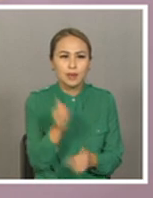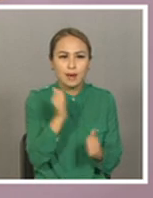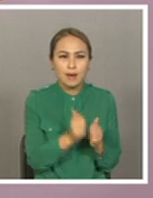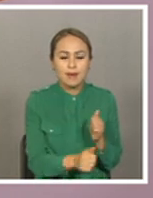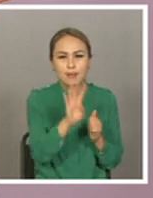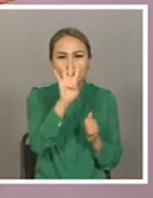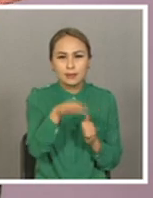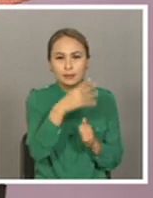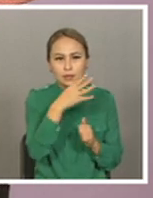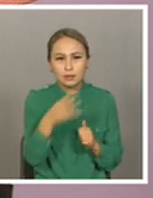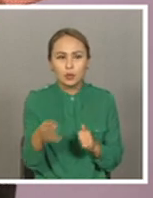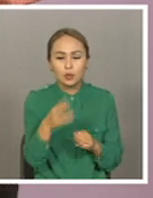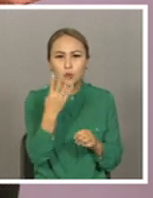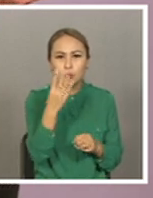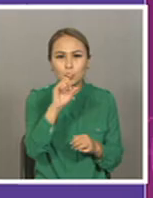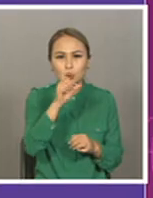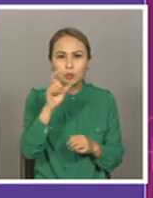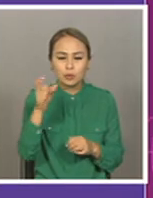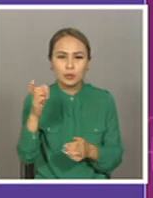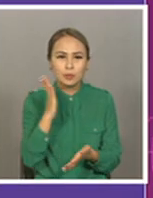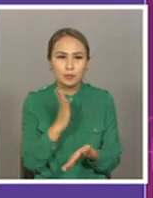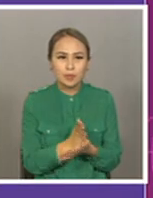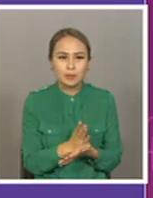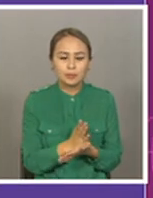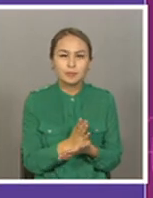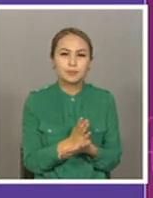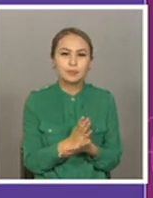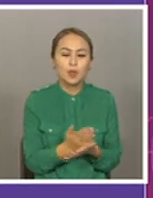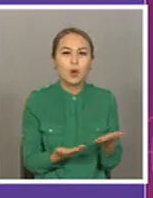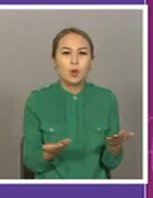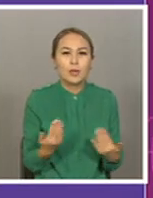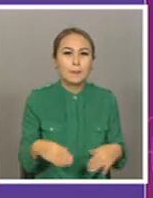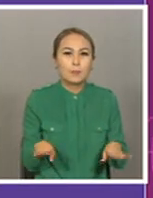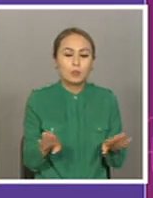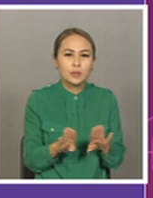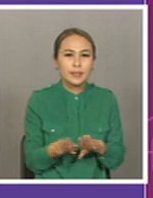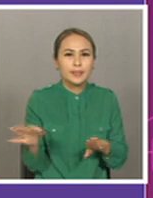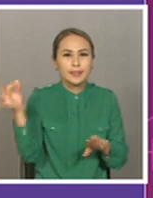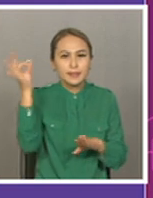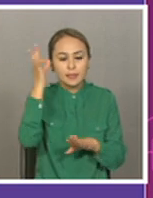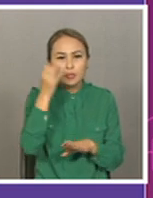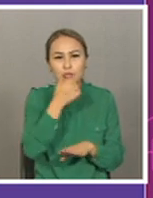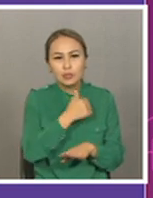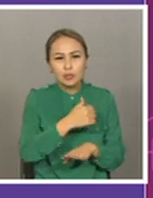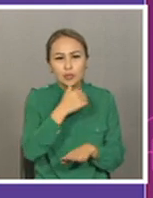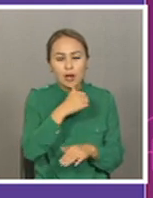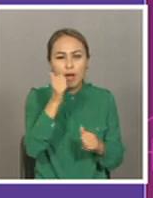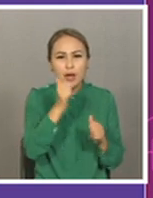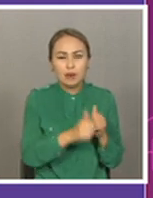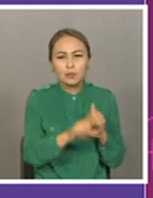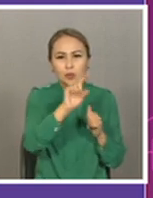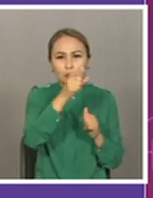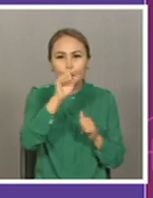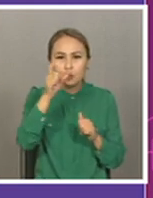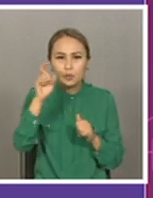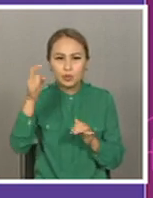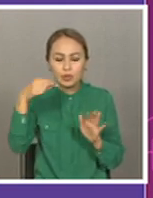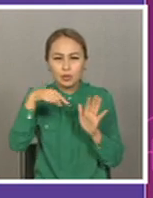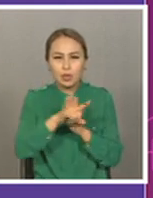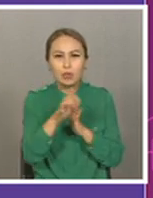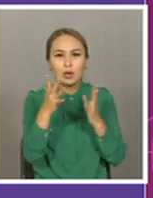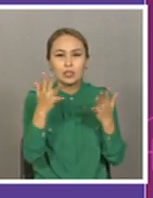қатарда 4 торкөзден бар. Олай болса, еске түсірейік. Әрбір торкөздің ауданы